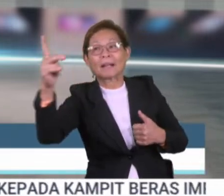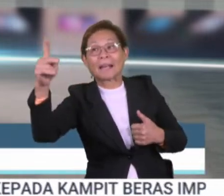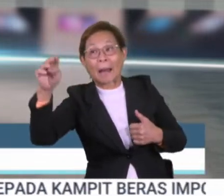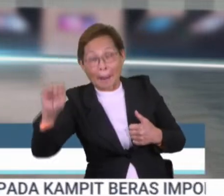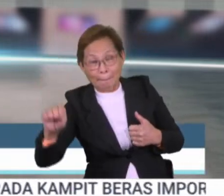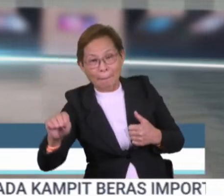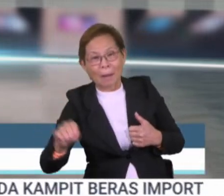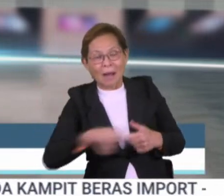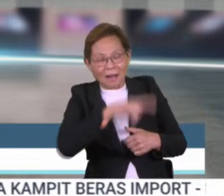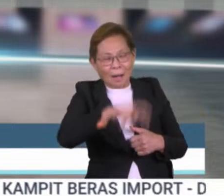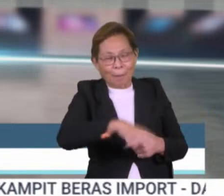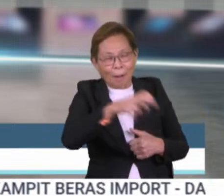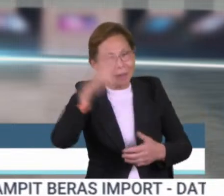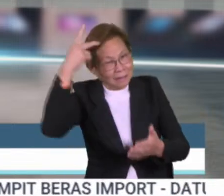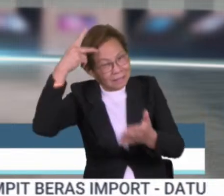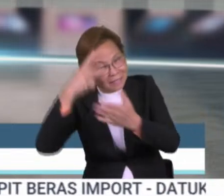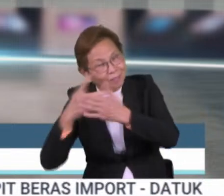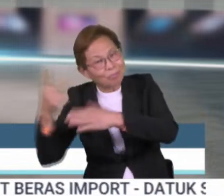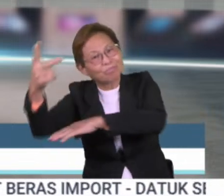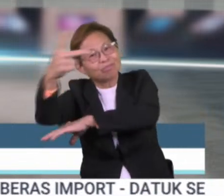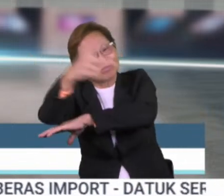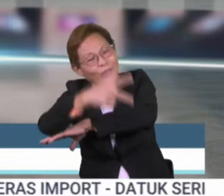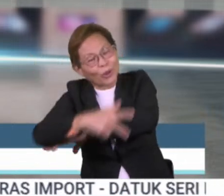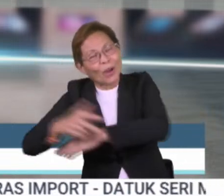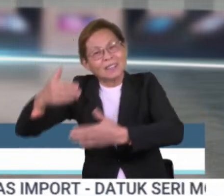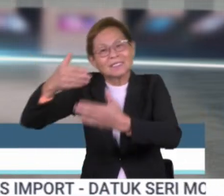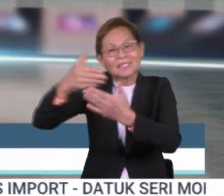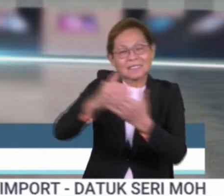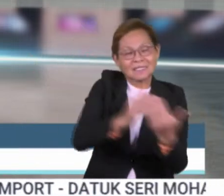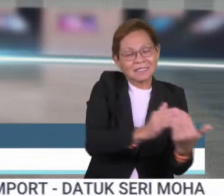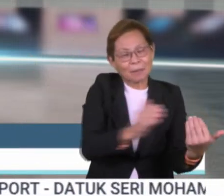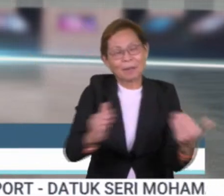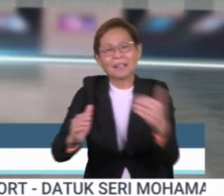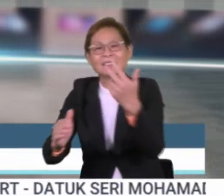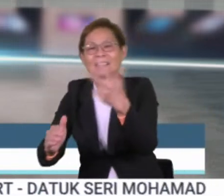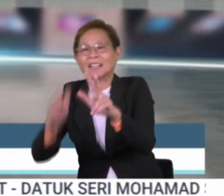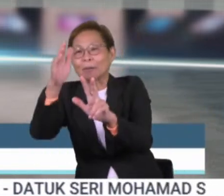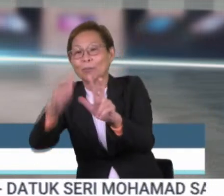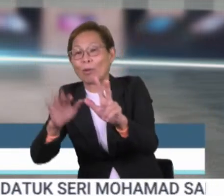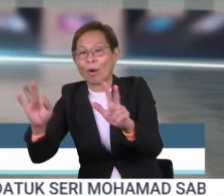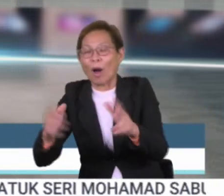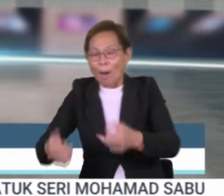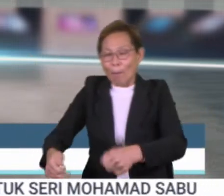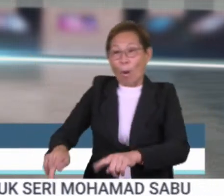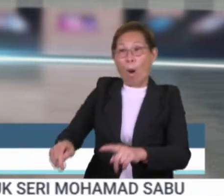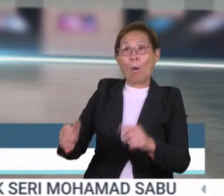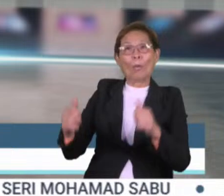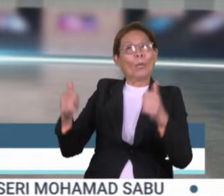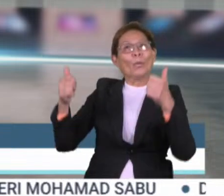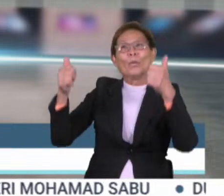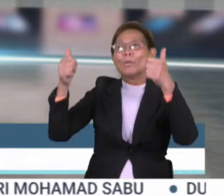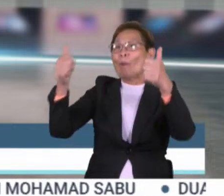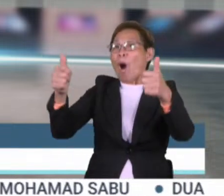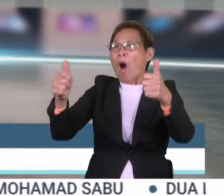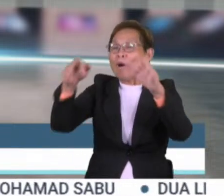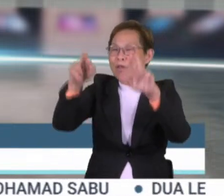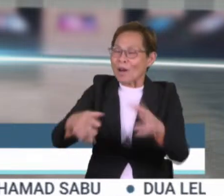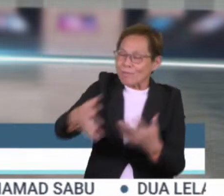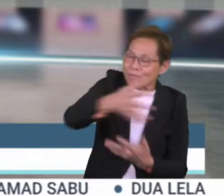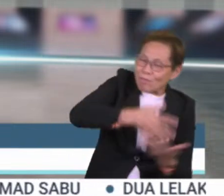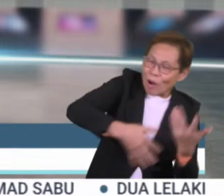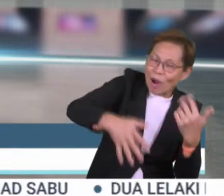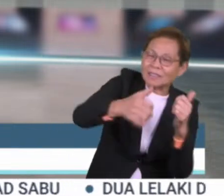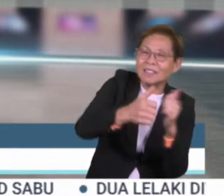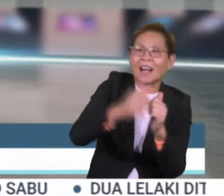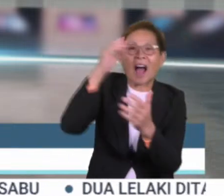km, kembara kenali Borneo sehingga 13 September ini merupakan peluang keemasan rakyat beramah mesra dengan